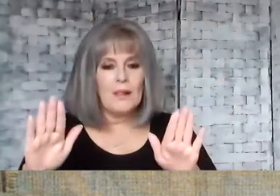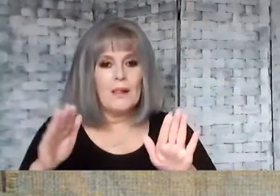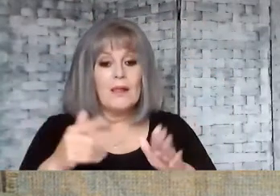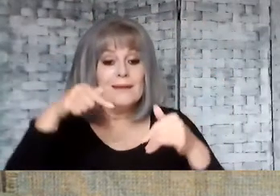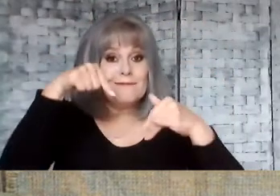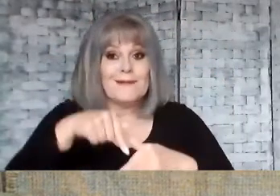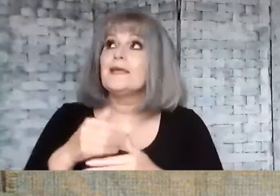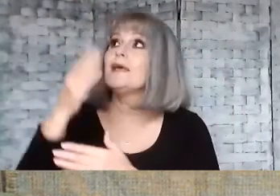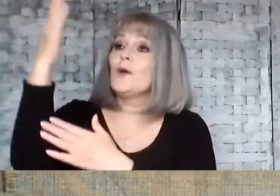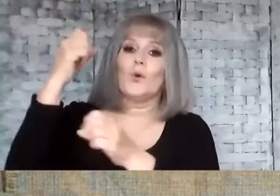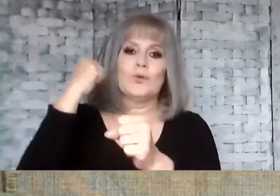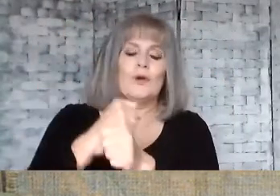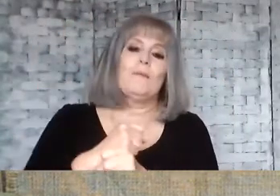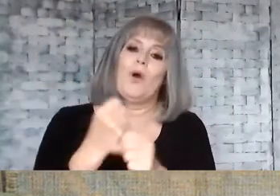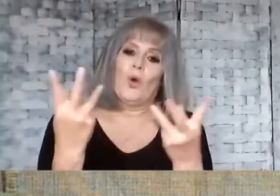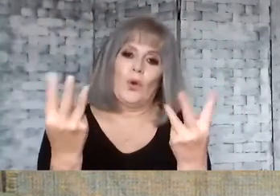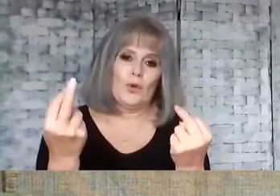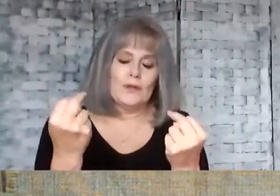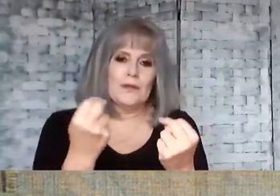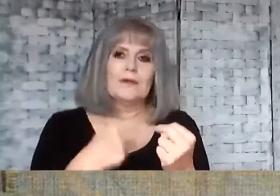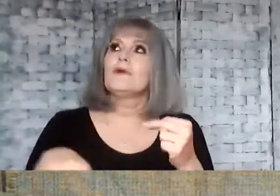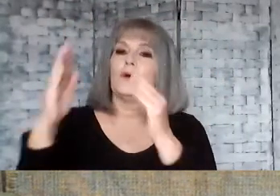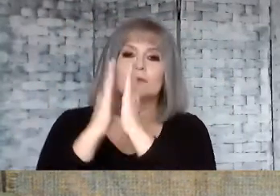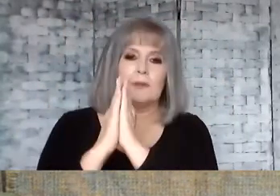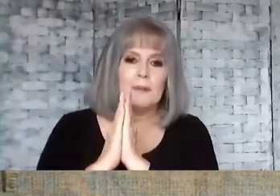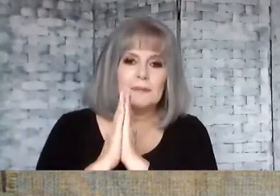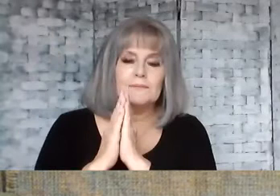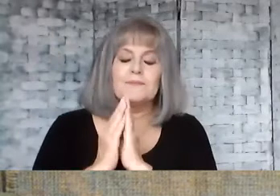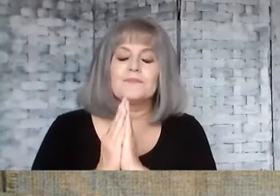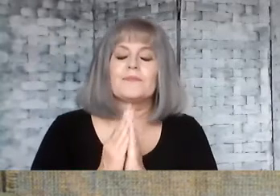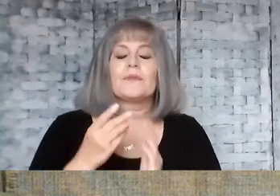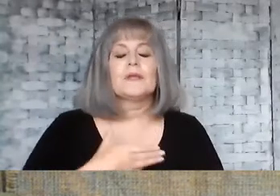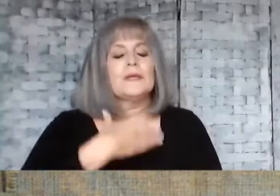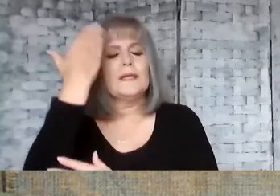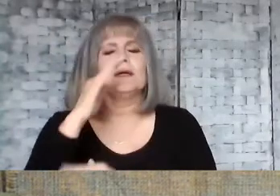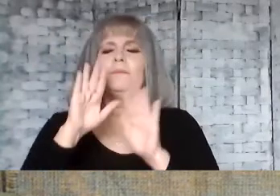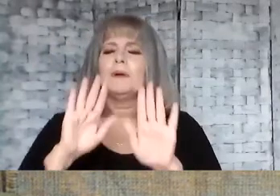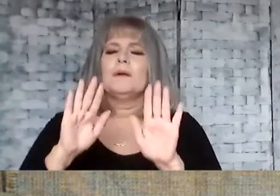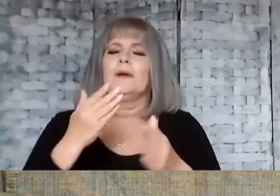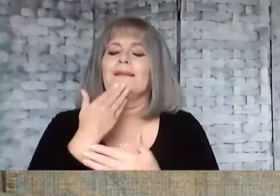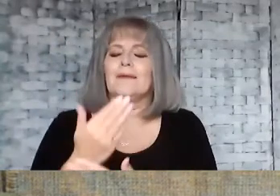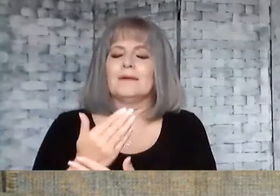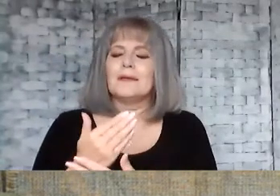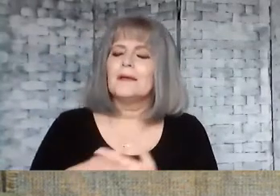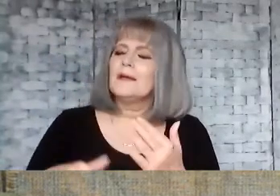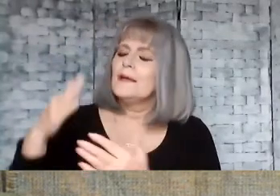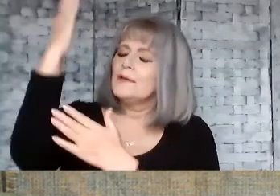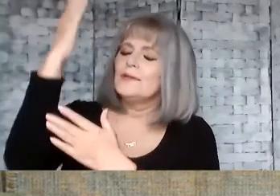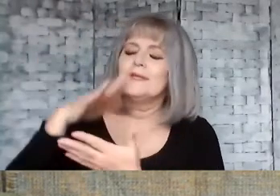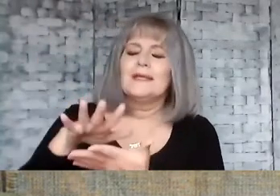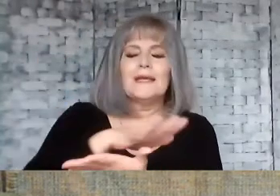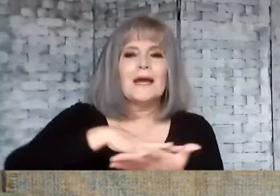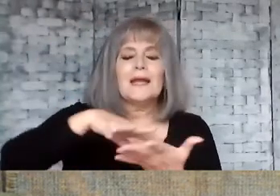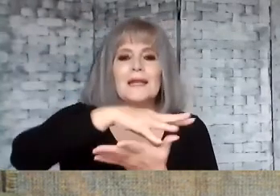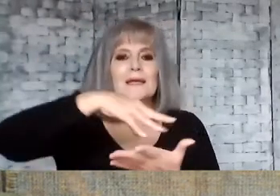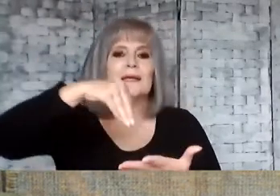hier gaan God dinge niet maak. Kom ons vraag dat hy ons help. Here, baie dankie,